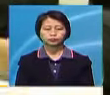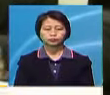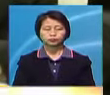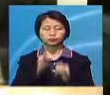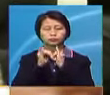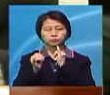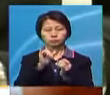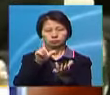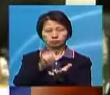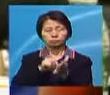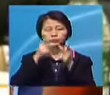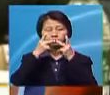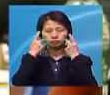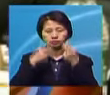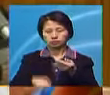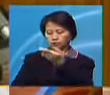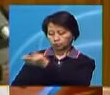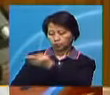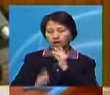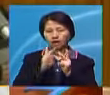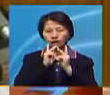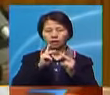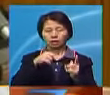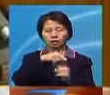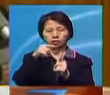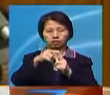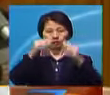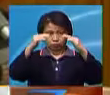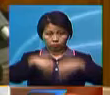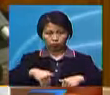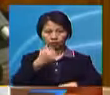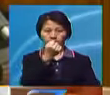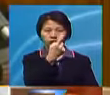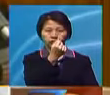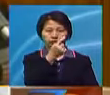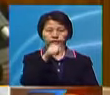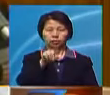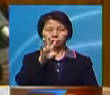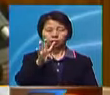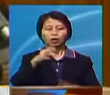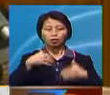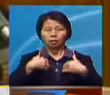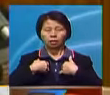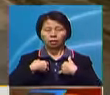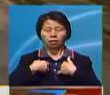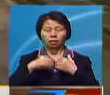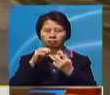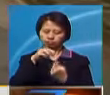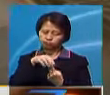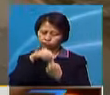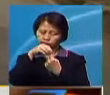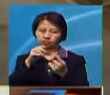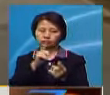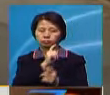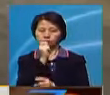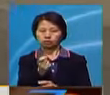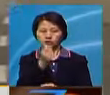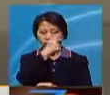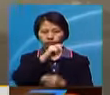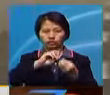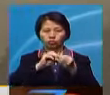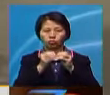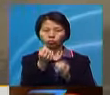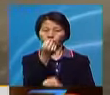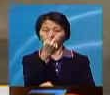Pada sidang media di Kuching, beliau berkata tarikh pembubaran DUN pada 11 April mempunyai signifikannya tersendiri kerana angka